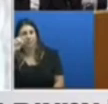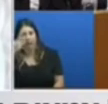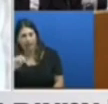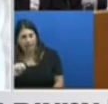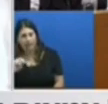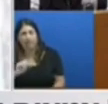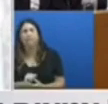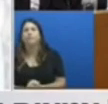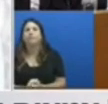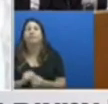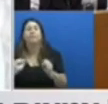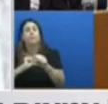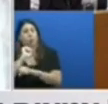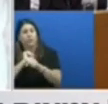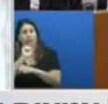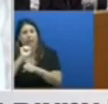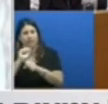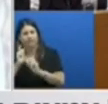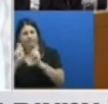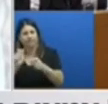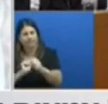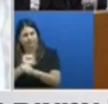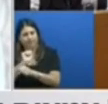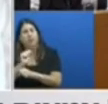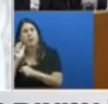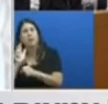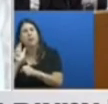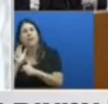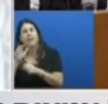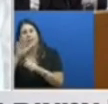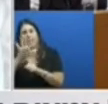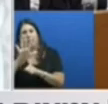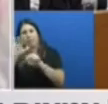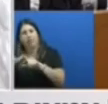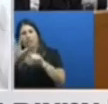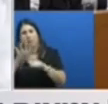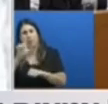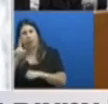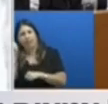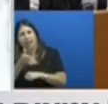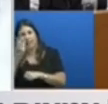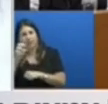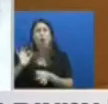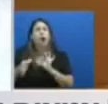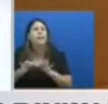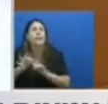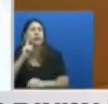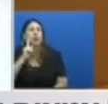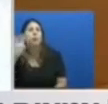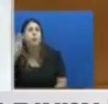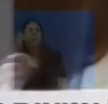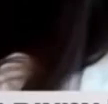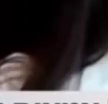אחד מה חוקי או לא חוקי ככה פשוט שהיא לא הייתה שופטת בבת משפט אוקיי אז אלה אלה